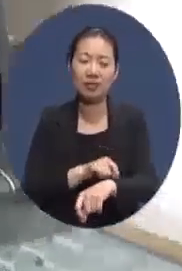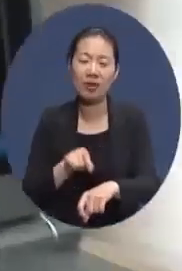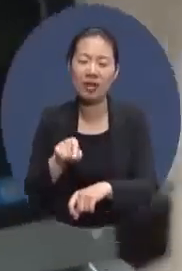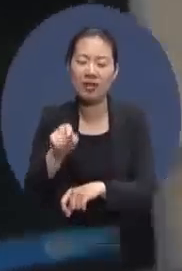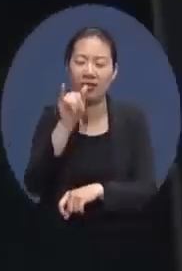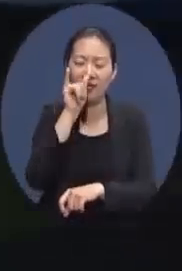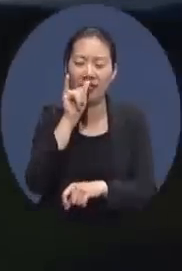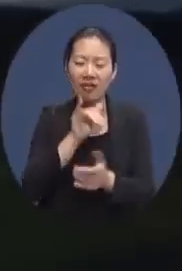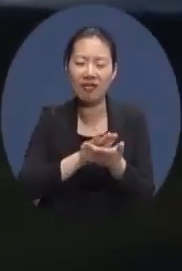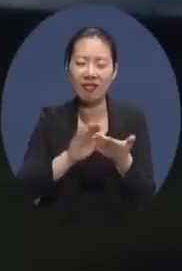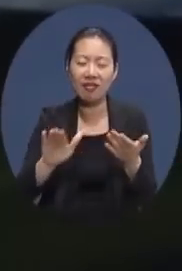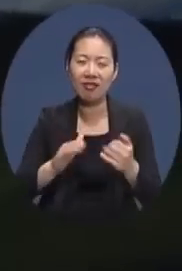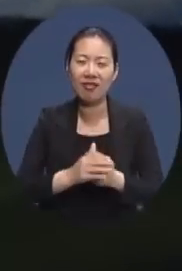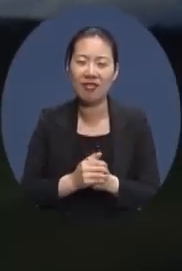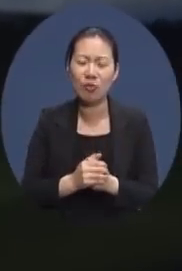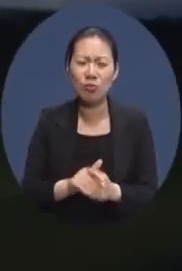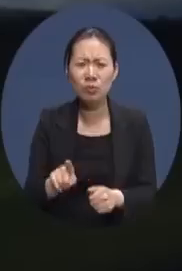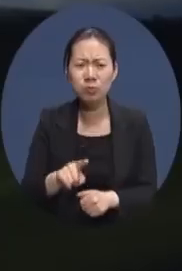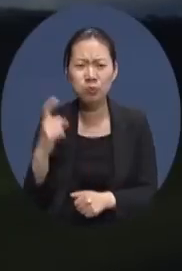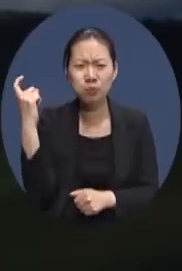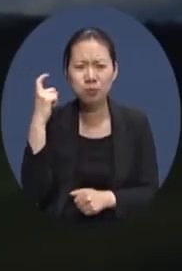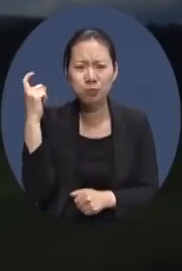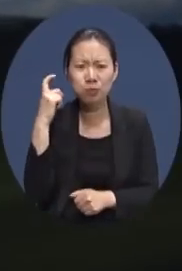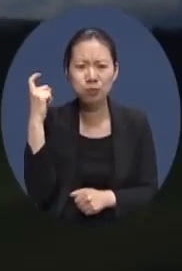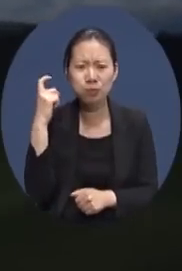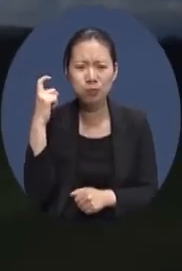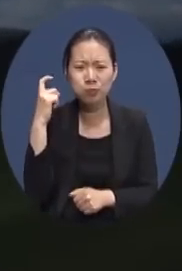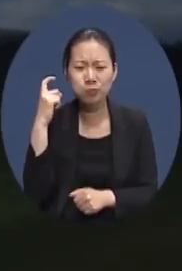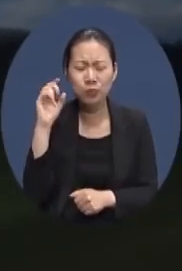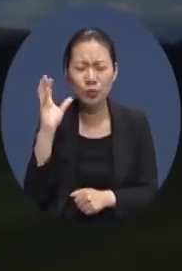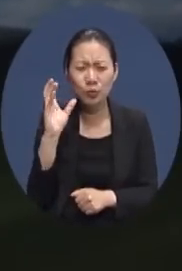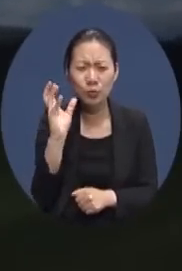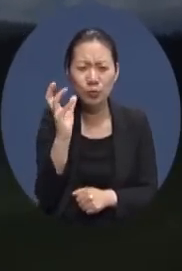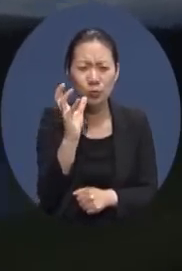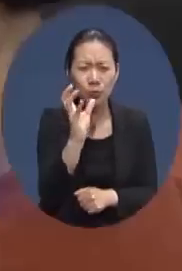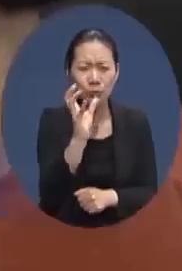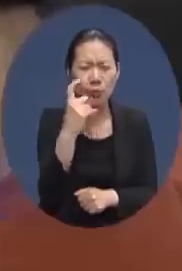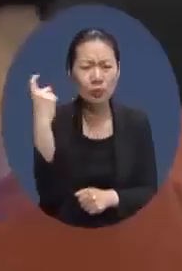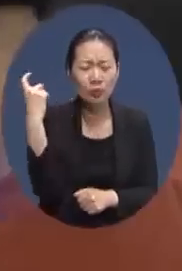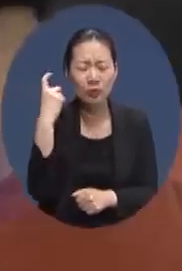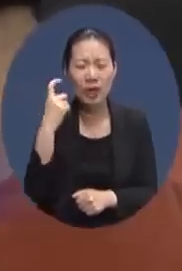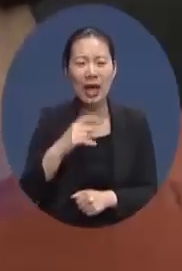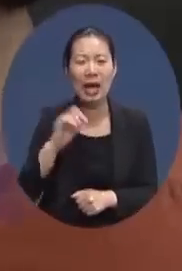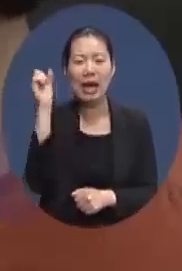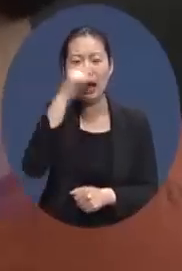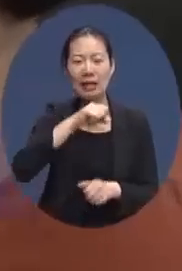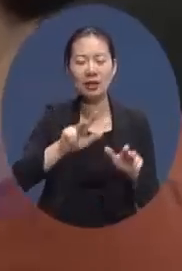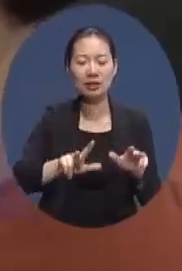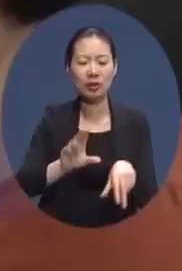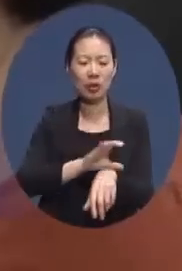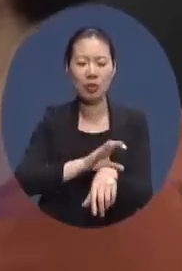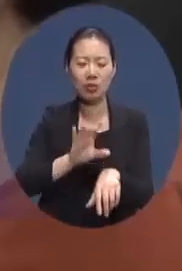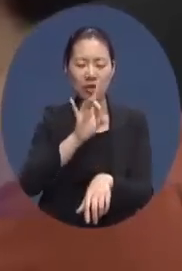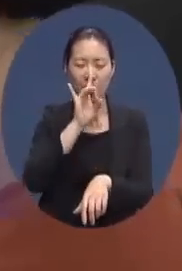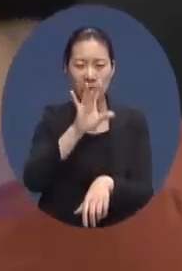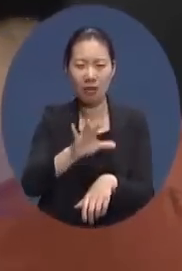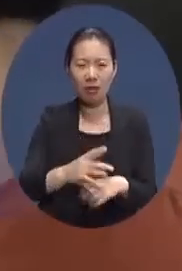있습니다. 이게 무슨 뭐요? 소리죠? 알려주는 거죠. 아 지금 컴퓨터 할 때가 아니거든